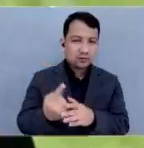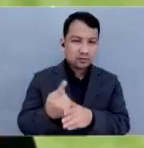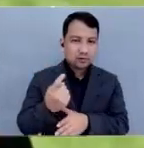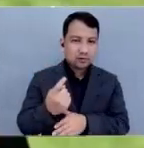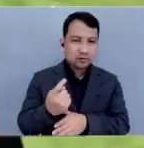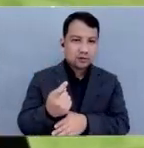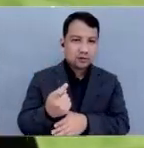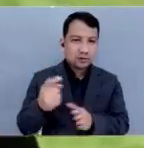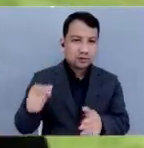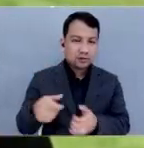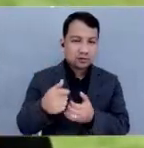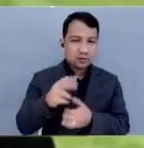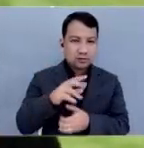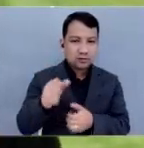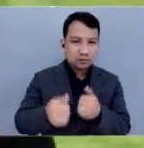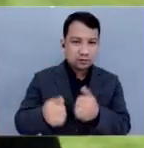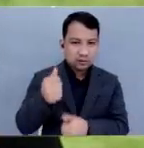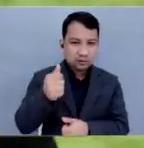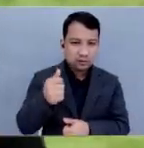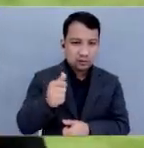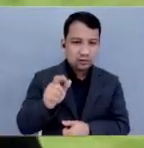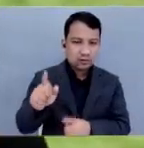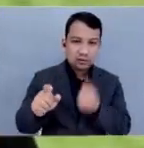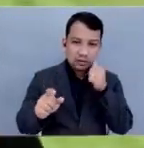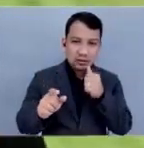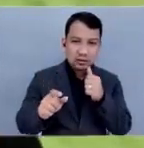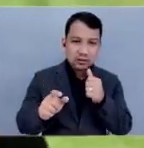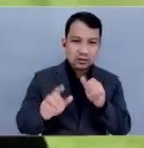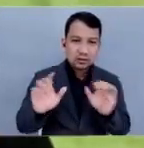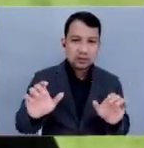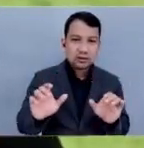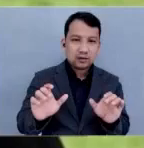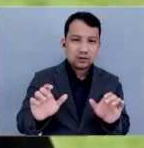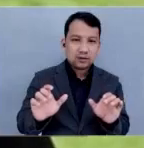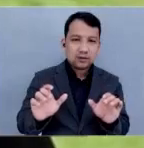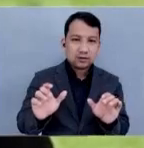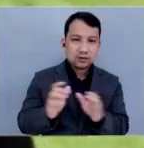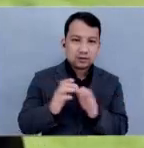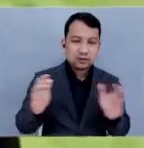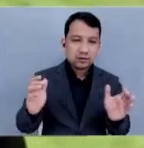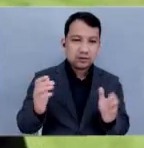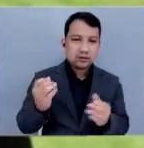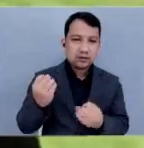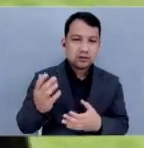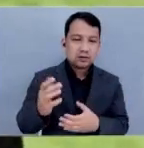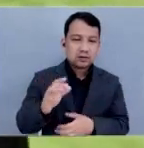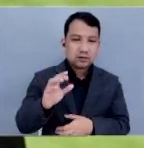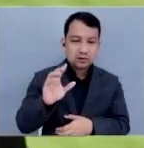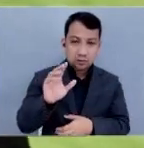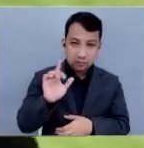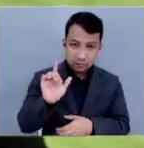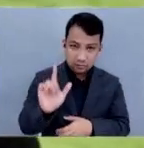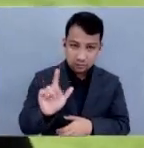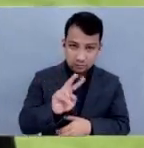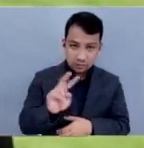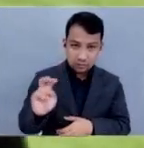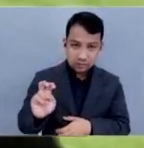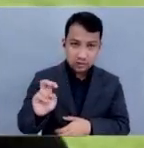charmer ngayong taon. Ang isang babae na nakapagpalabas ng halos, wow, 200 uod.